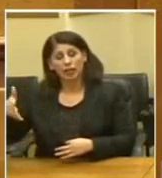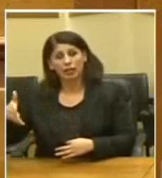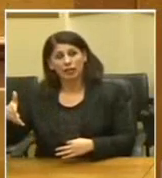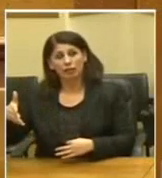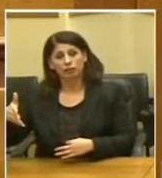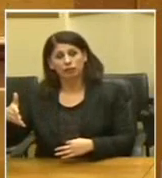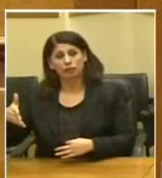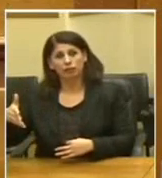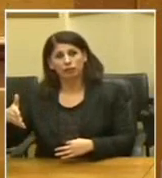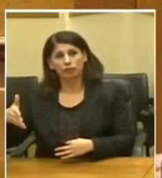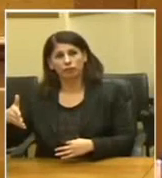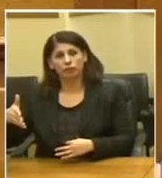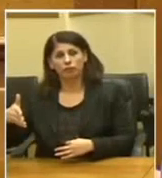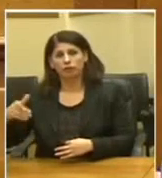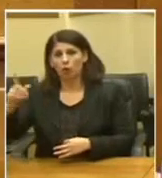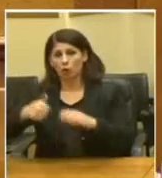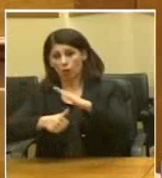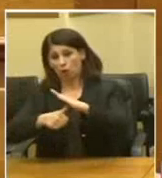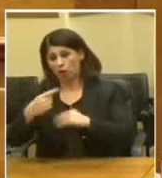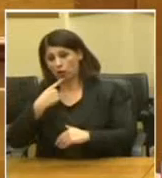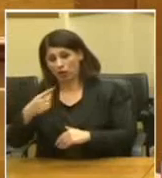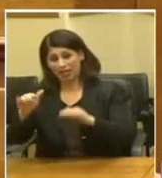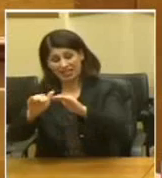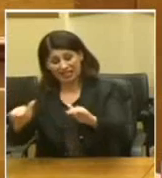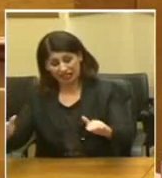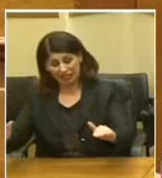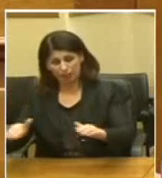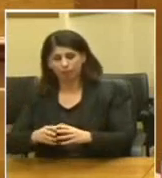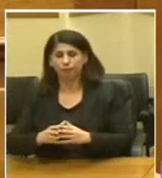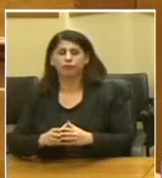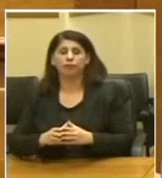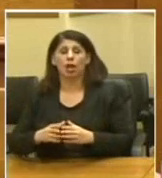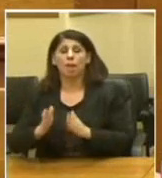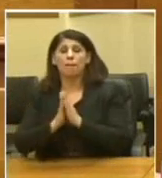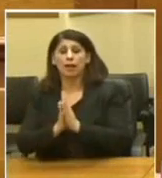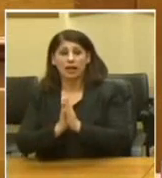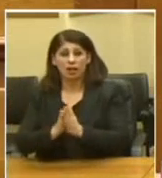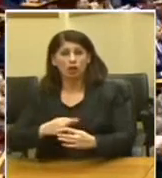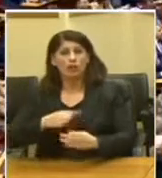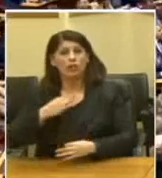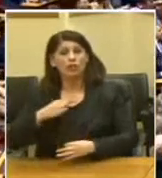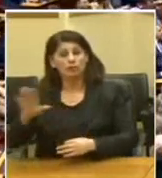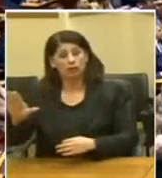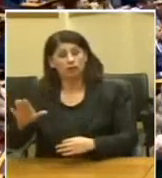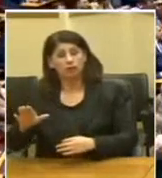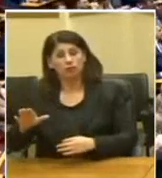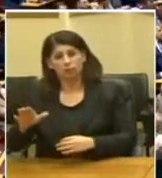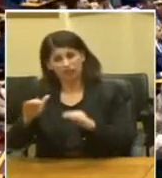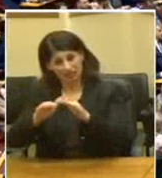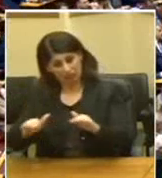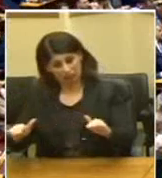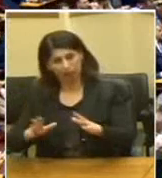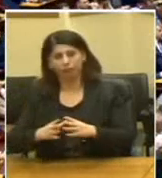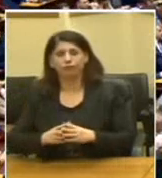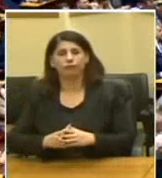Μητσοτάκη. Κύριε Γεωργαντά. Κύριε Μητσοτάκη. Σας παρακαλώ. Παρακαλώ πολύ. Ζητούσα